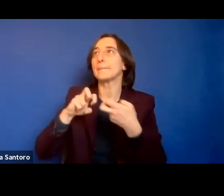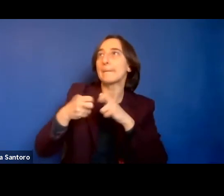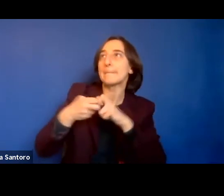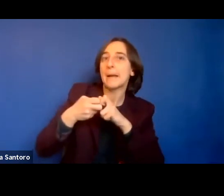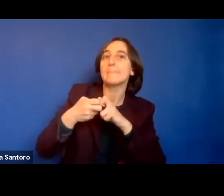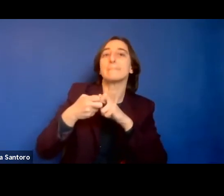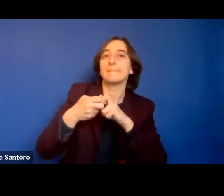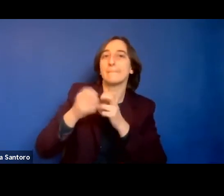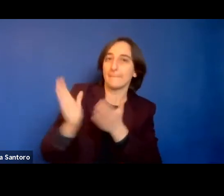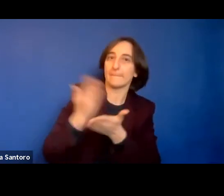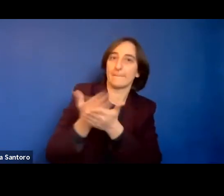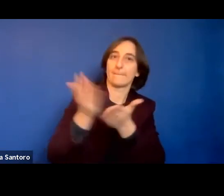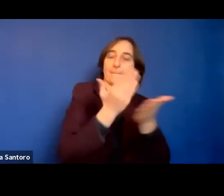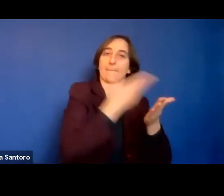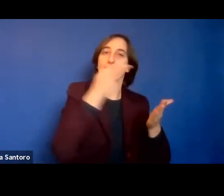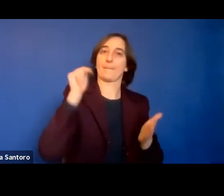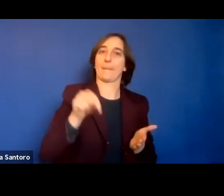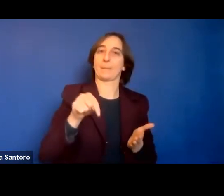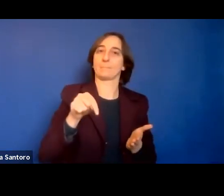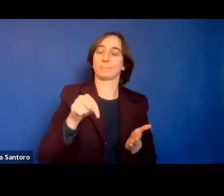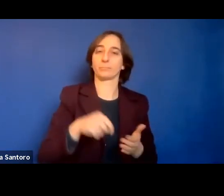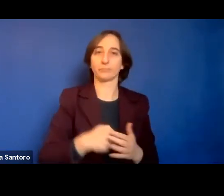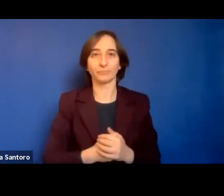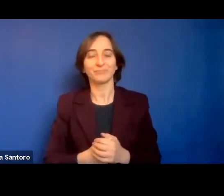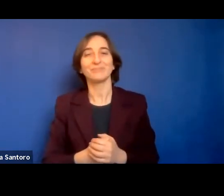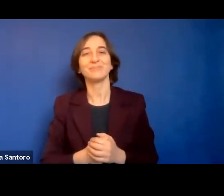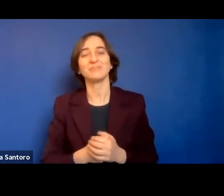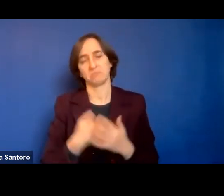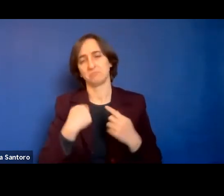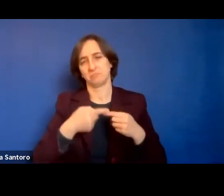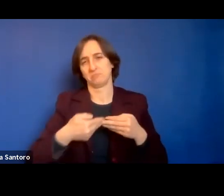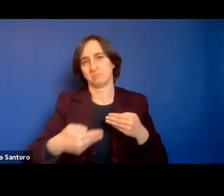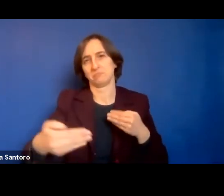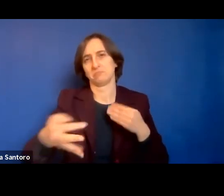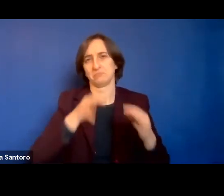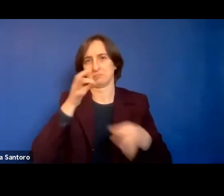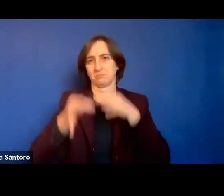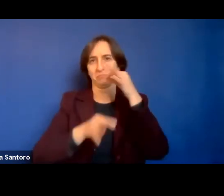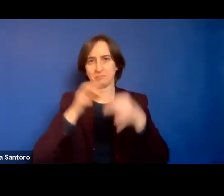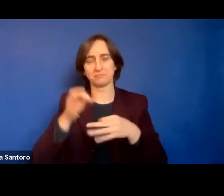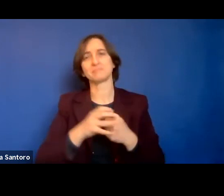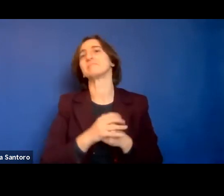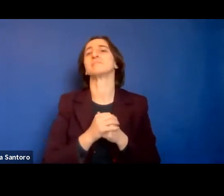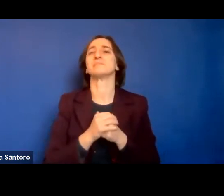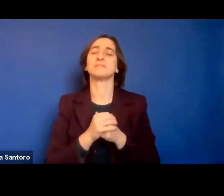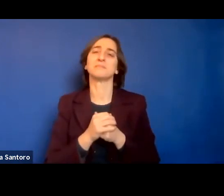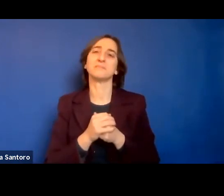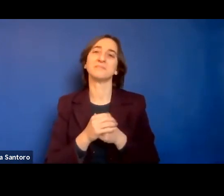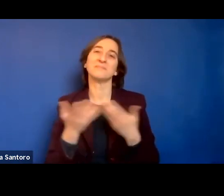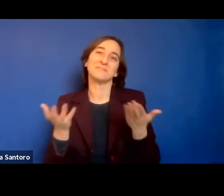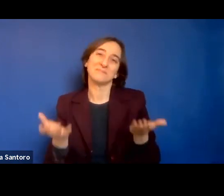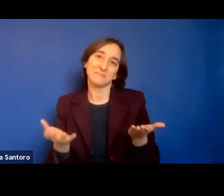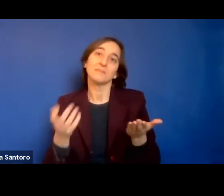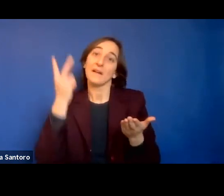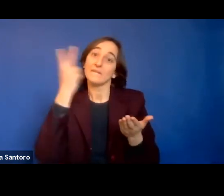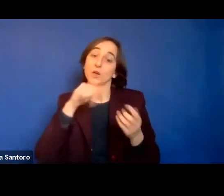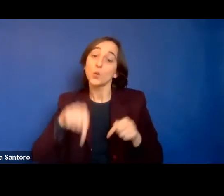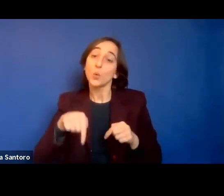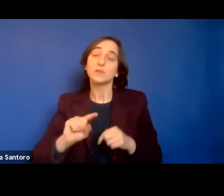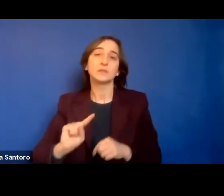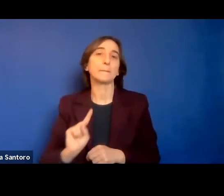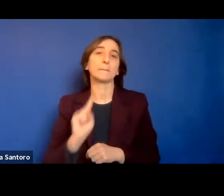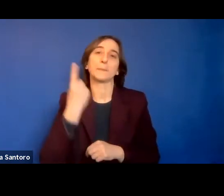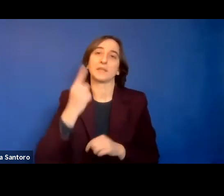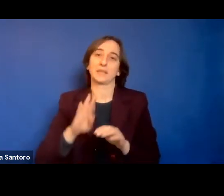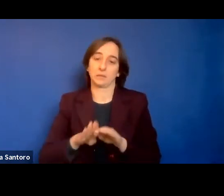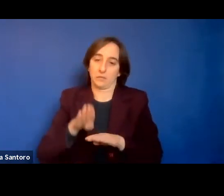Ne parleremo durante la giornata, ma intanto vi anticipo che questa è soltanto la prima tappa di un percorso che